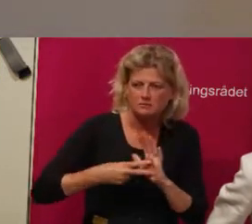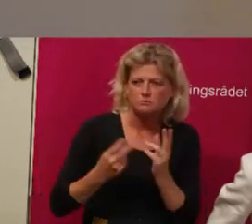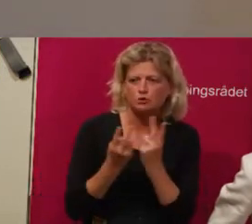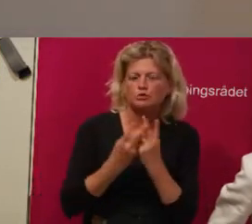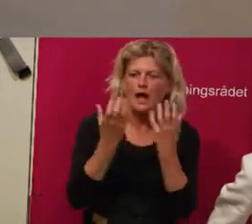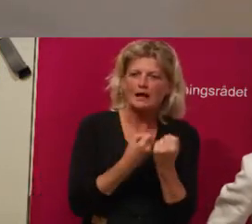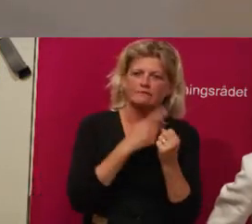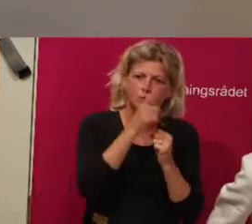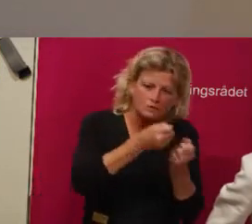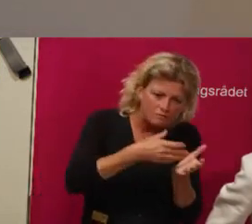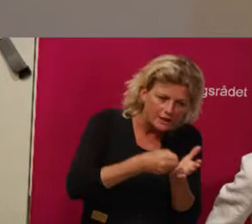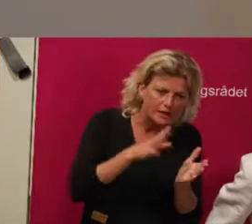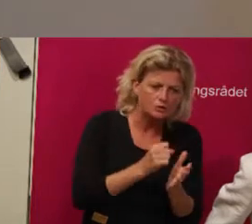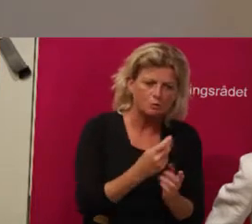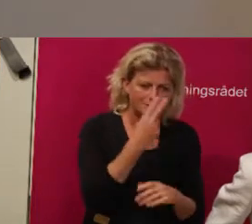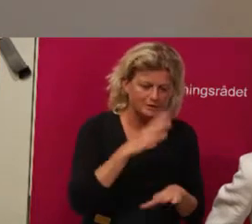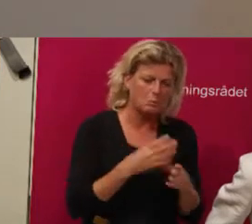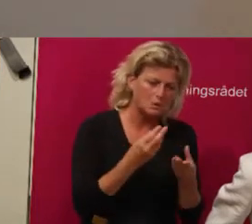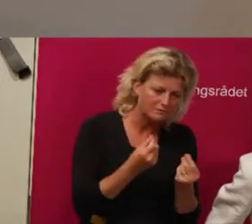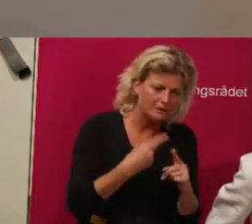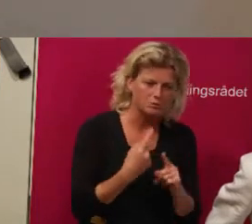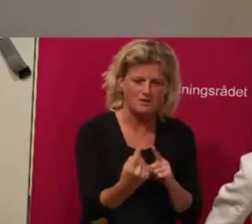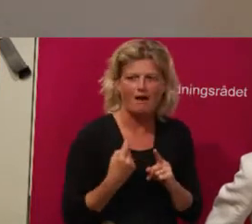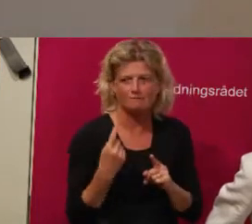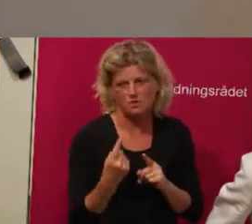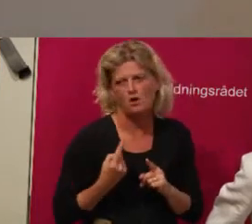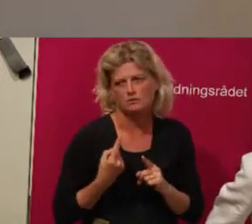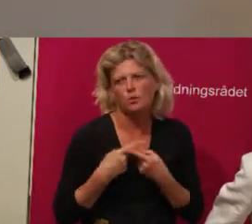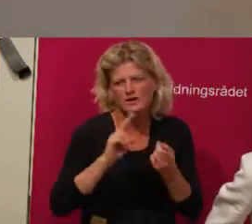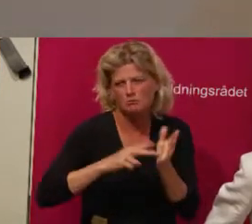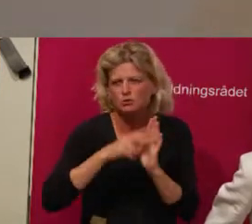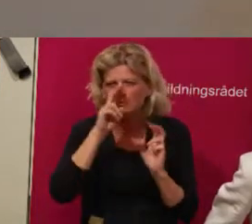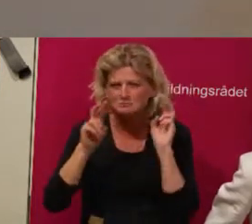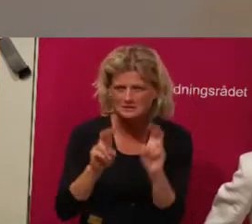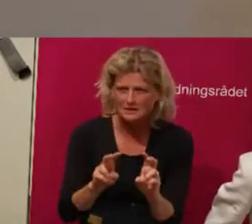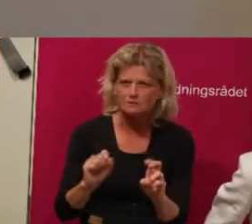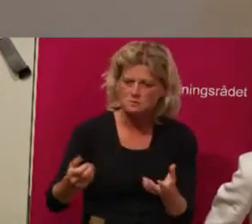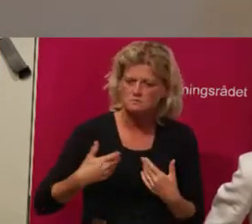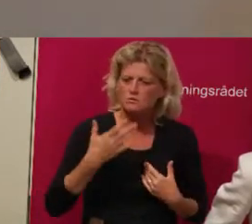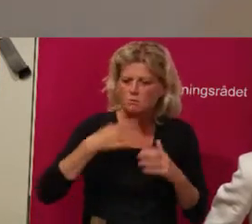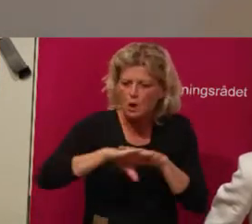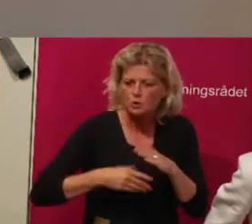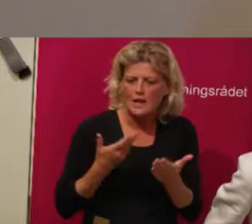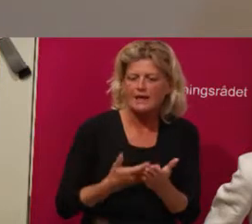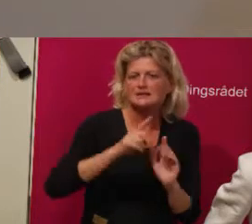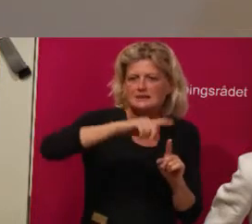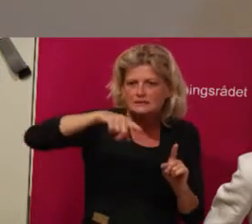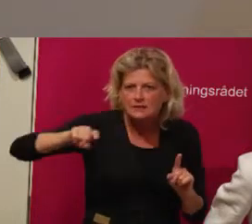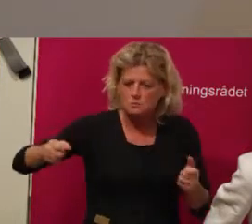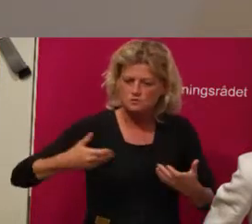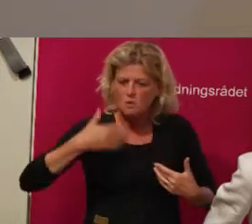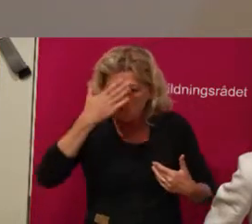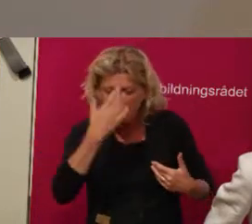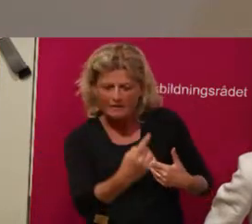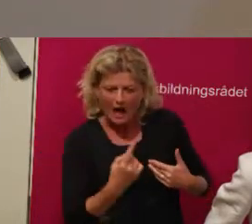gör vi med både kvantitativa och kvalitativa metoder. Man måste ha bra grundläggande statistik. Man måste liksom veta omfattning